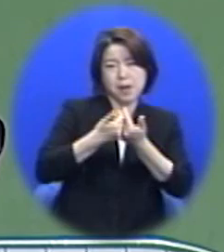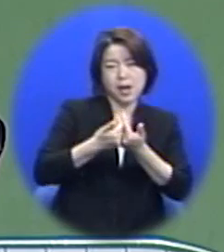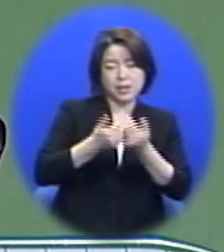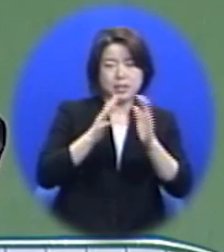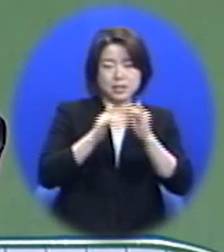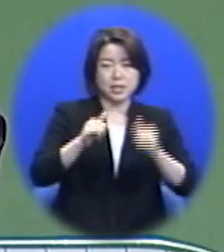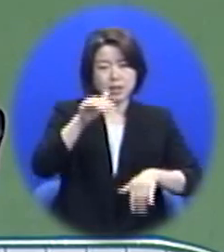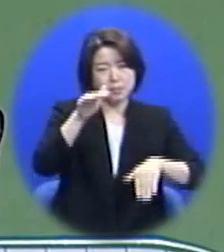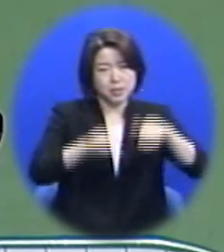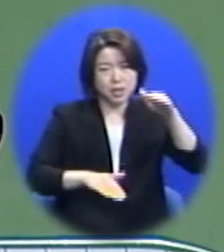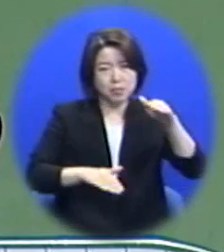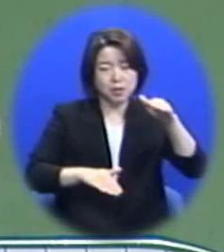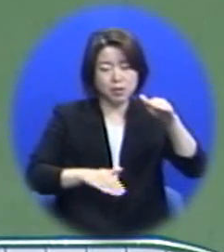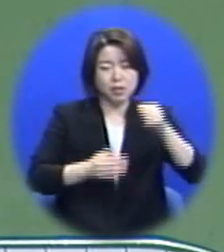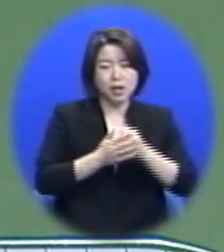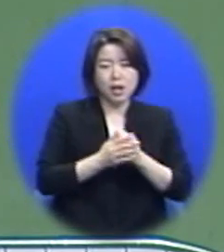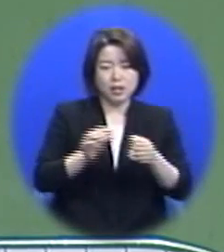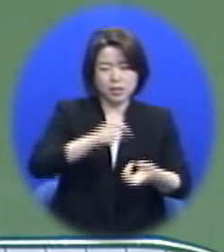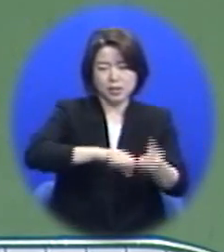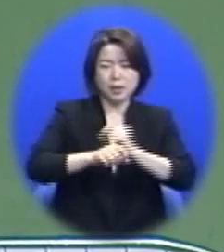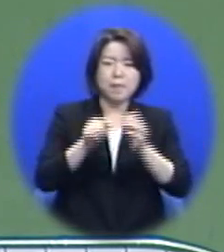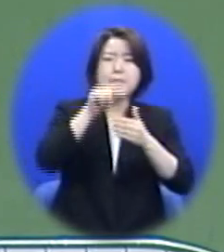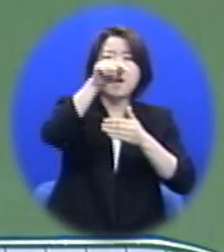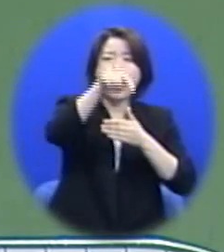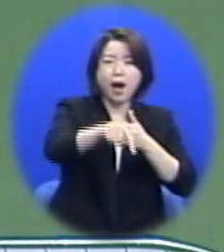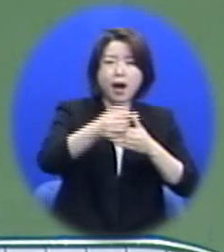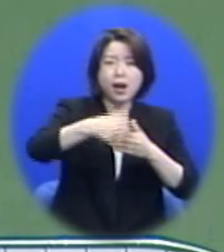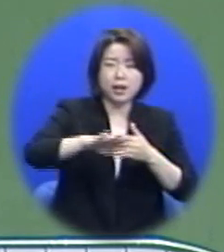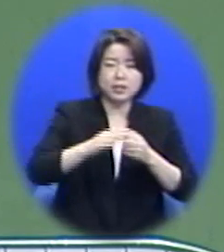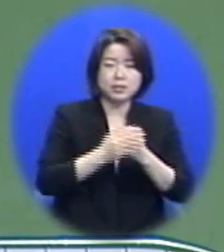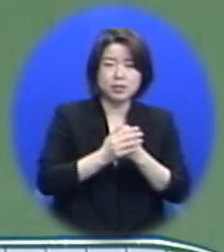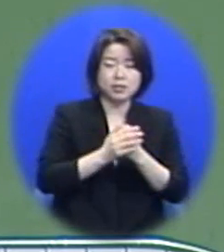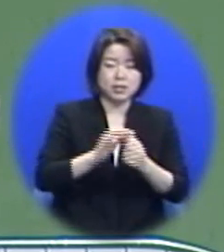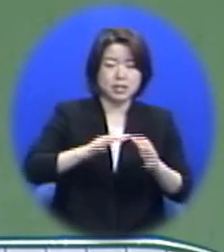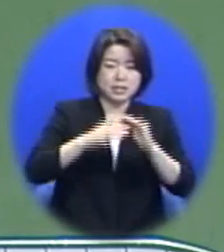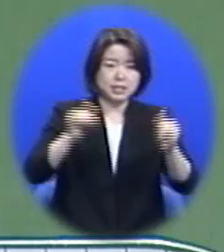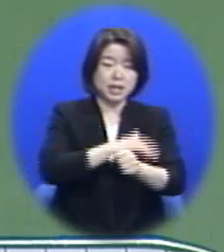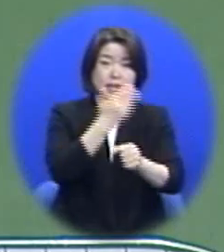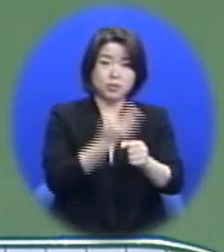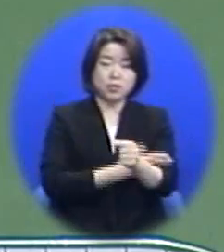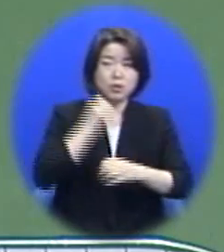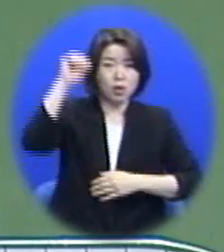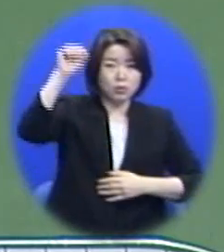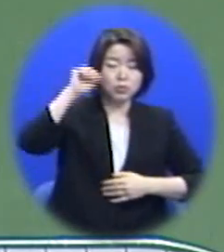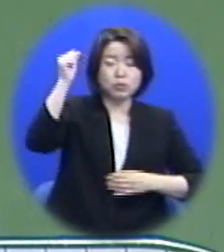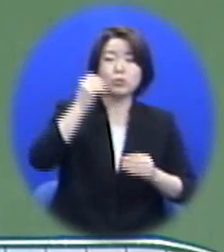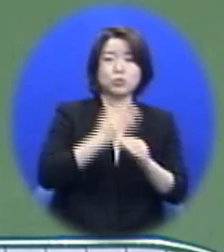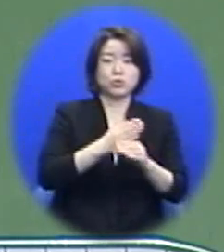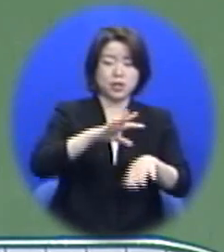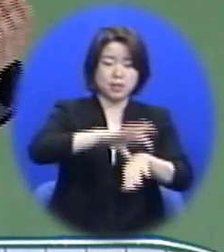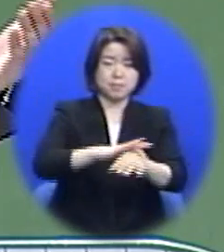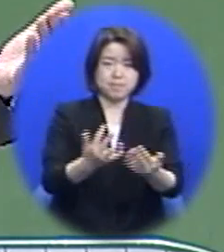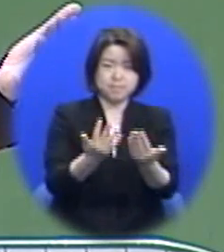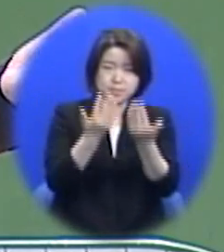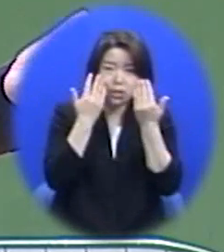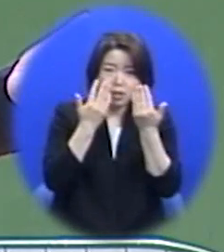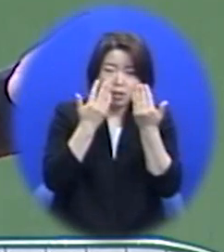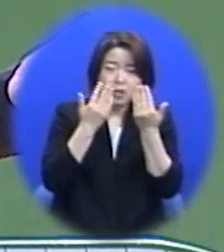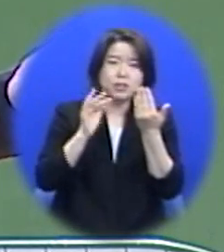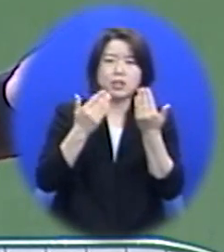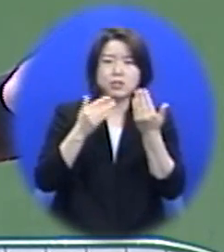정책 최일선에 나서서 인권운동을 하다가 그가 투옥이 되어서